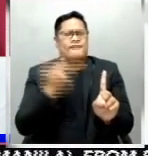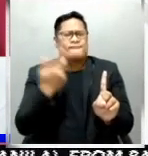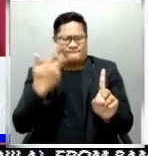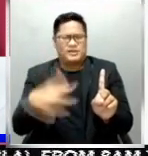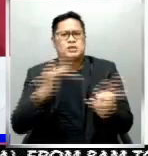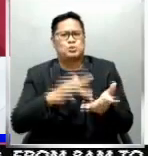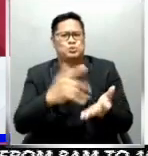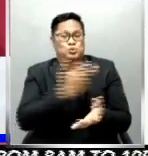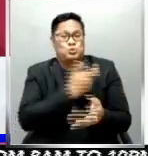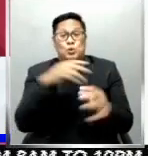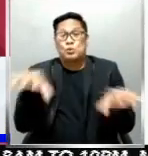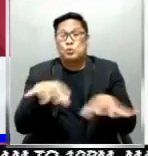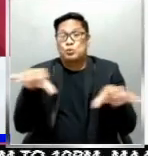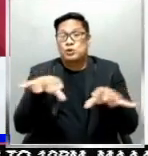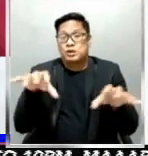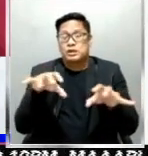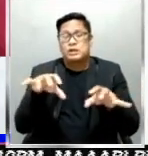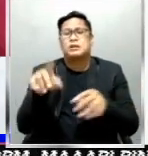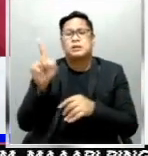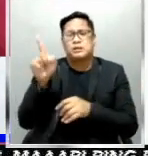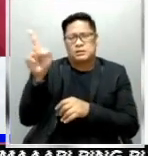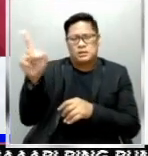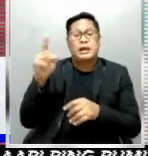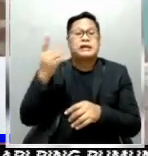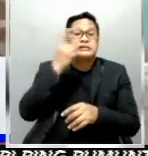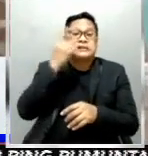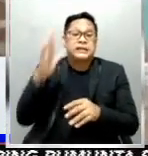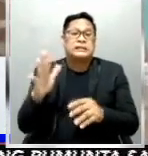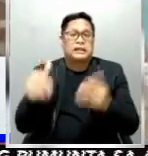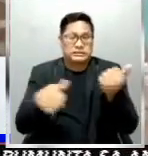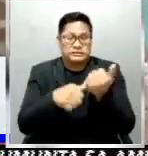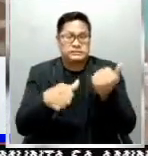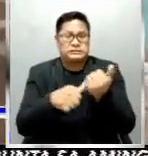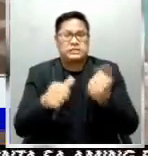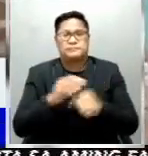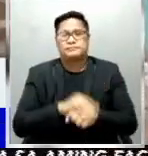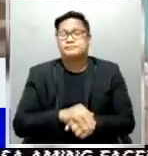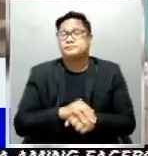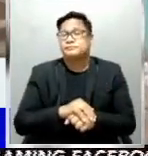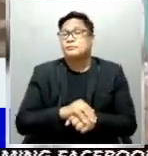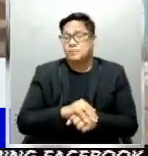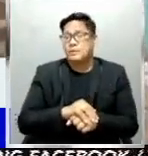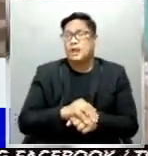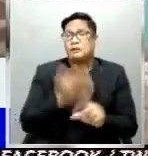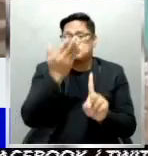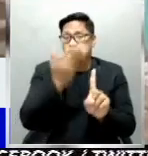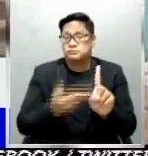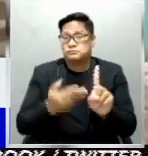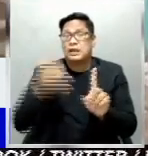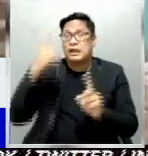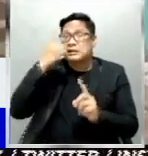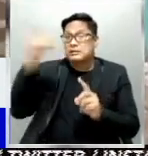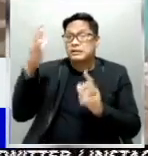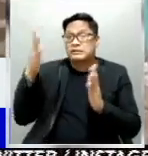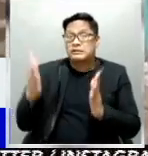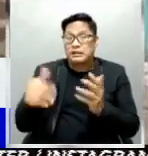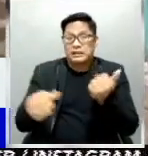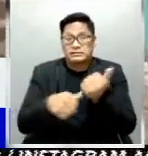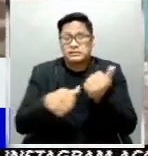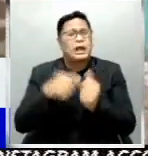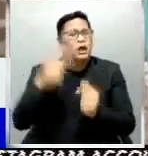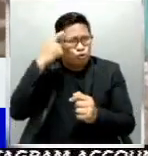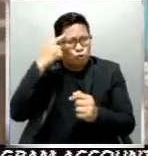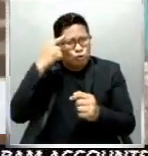sa lungsod bilang isang dental assistant. As a dental assistant po, akala po namin medyo mahuli po kami. Pero ganun po